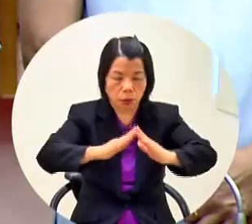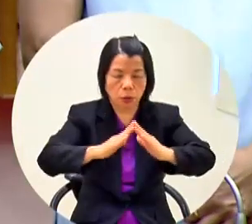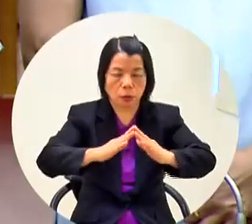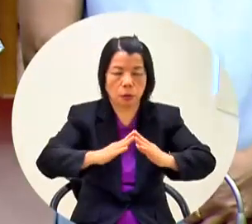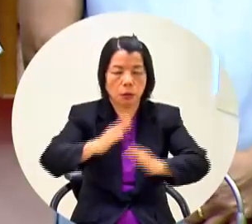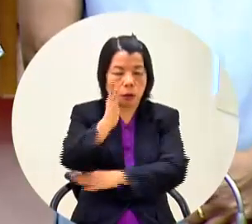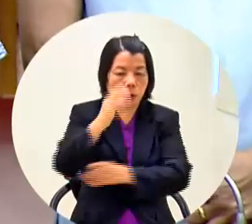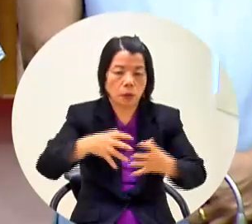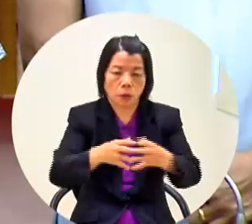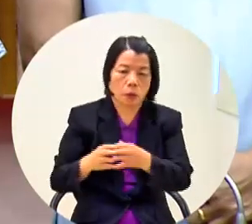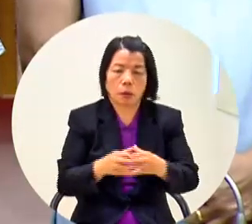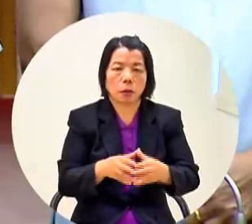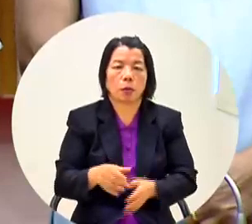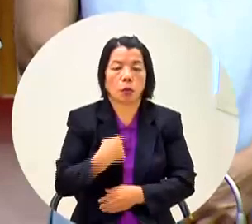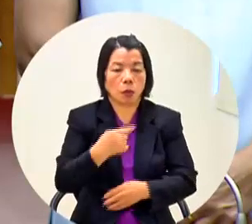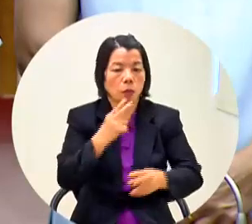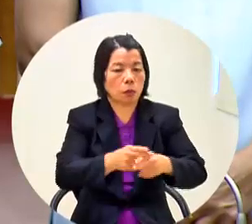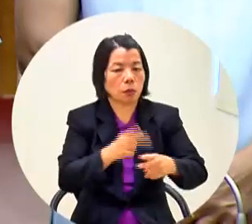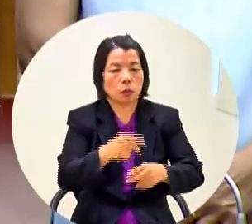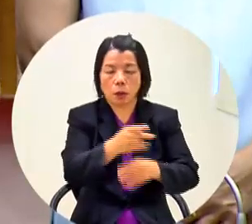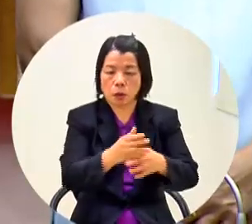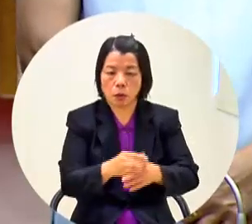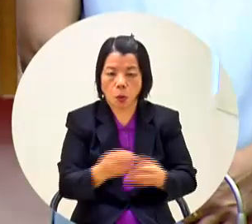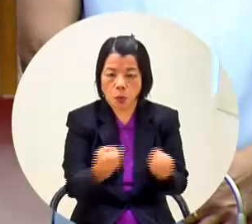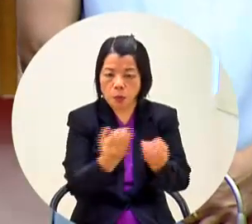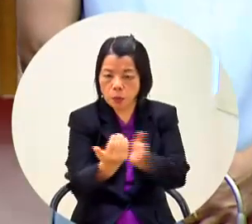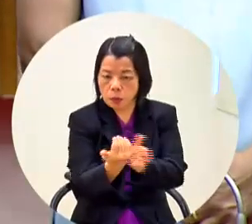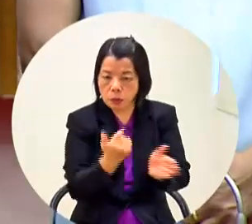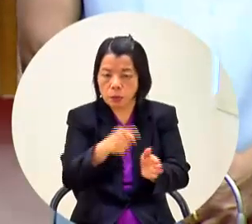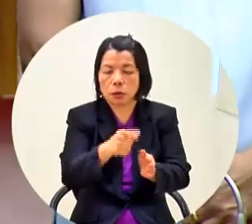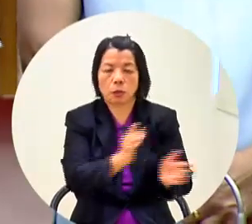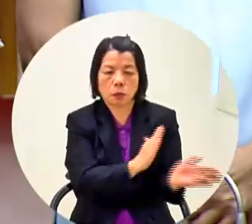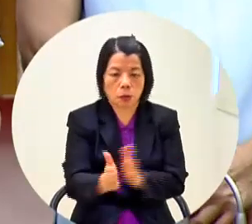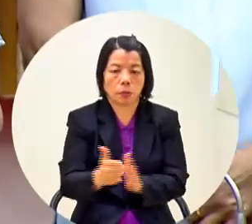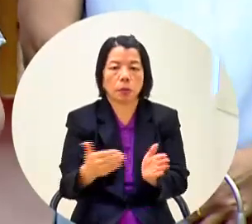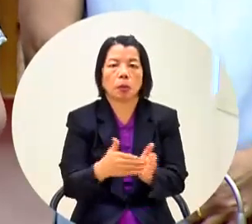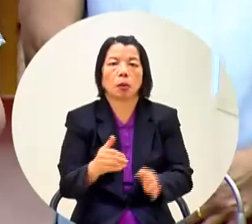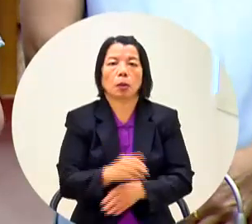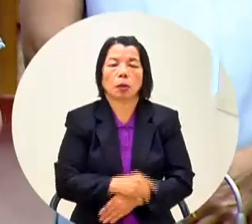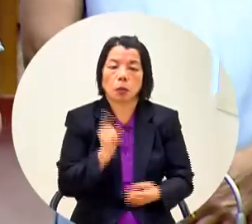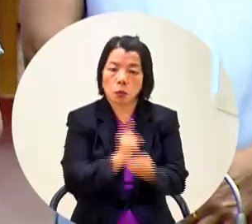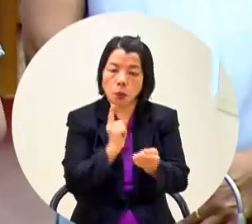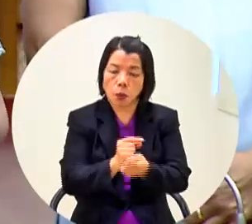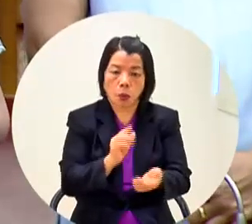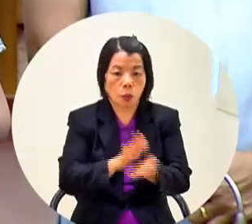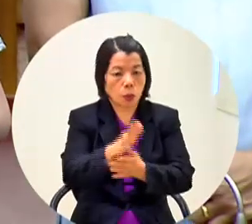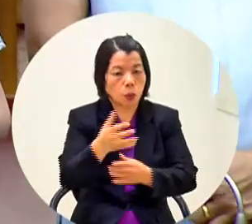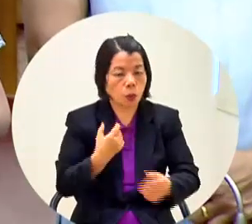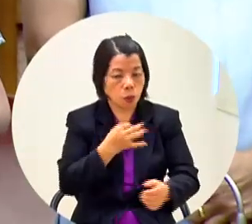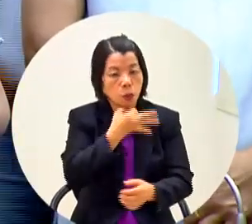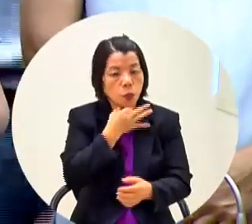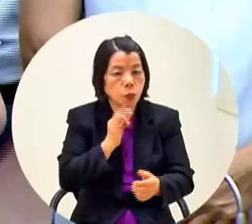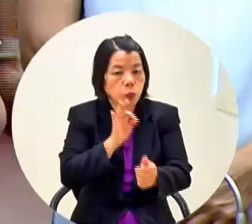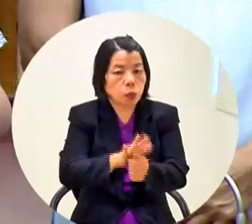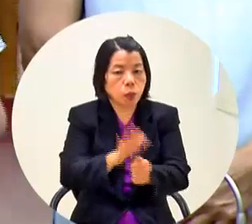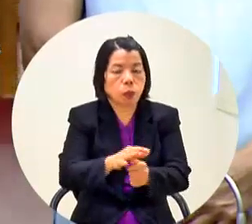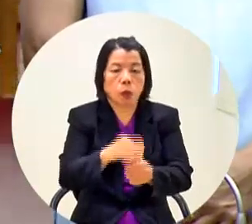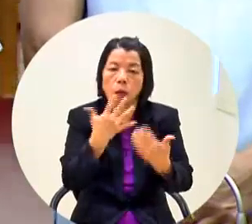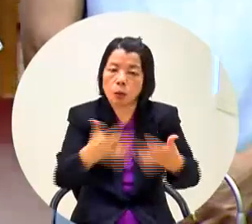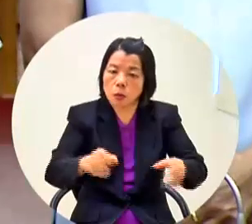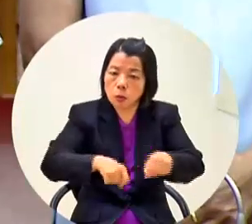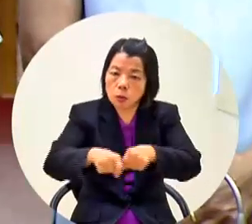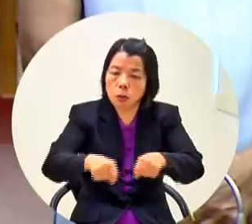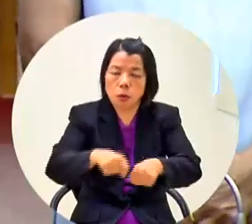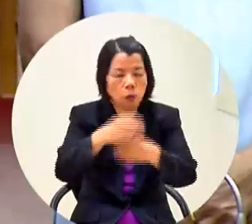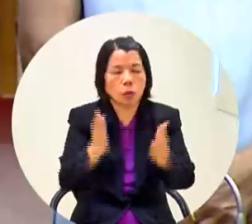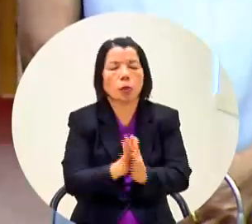我相信他也是都做超前的准备，包括事后的一些纾困，我想也很多的方案哦，啊也都有出